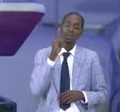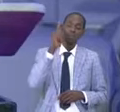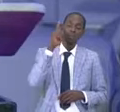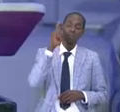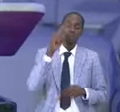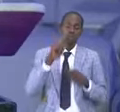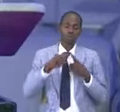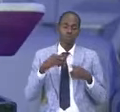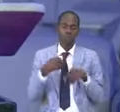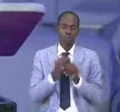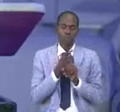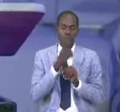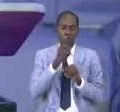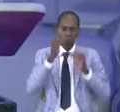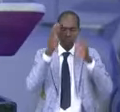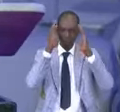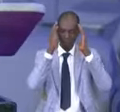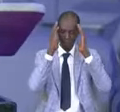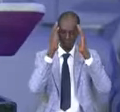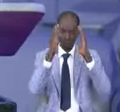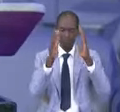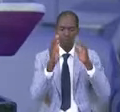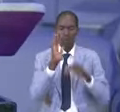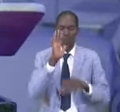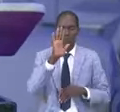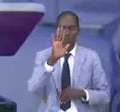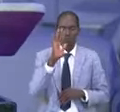pour que tu puisses focaliser ton attention